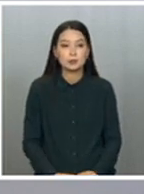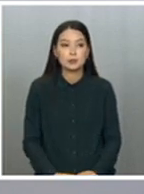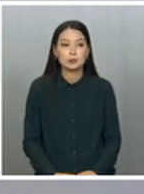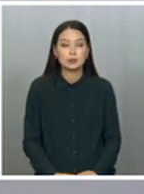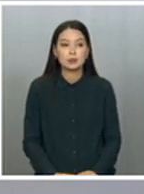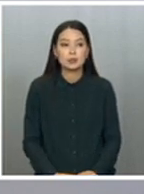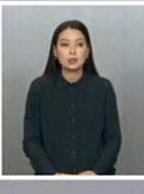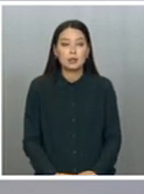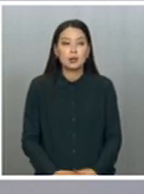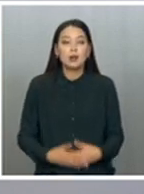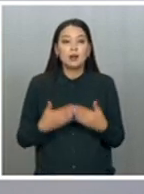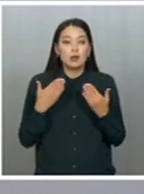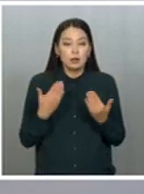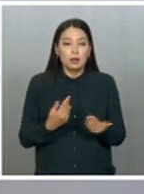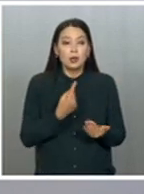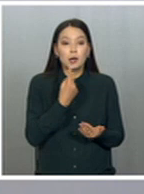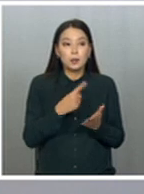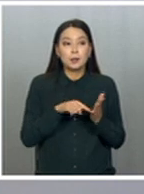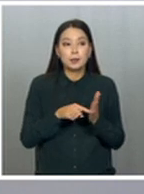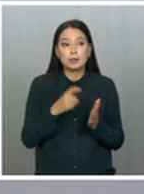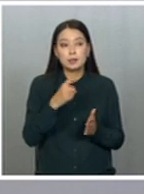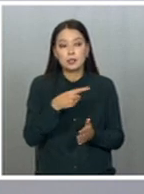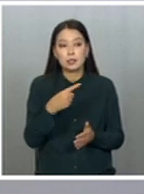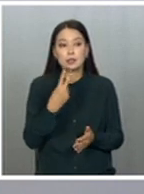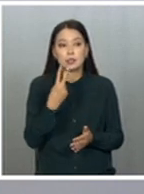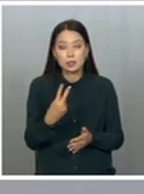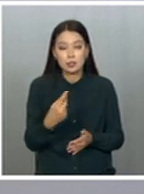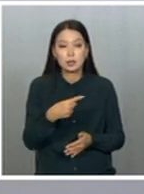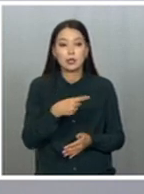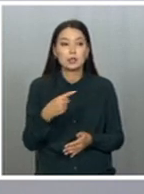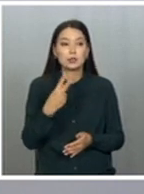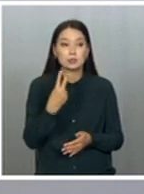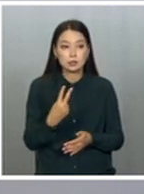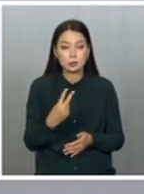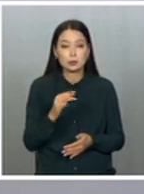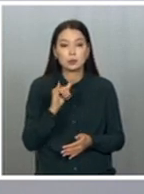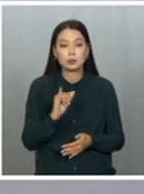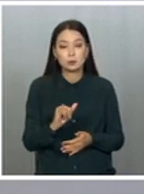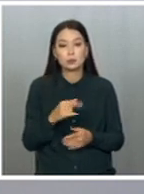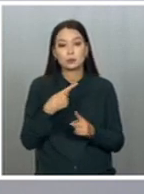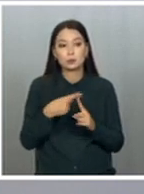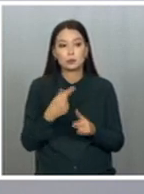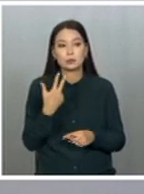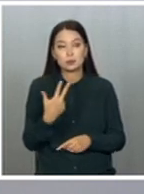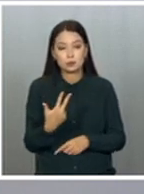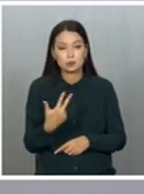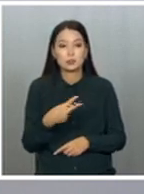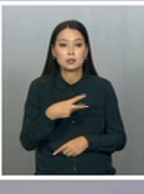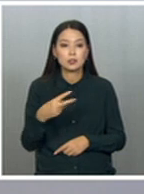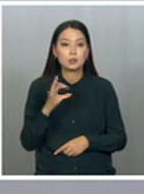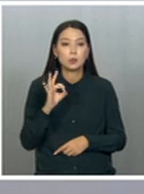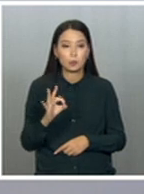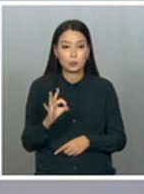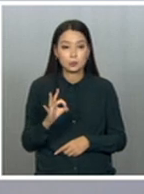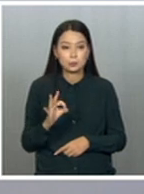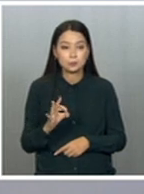Демек, 1 көбейтілген x азайтылған 2, азайтылған 2 көбейтілген y қосылған 3 тең